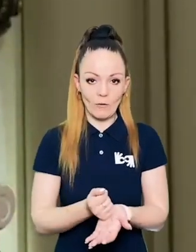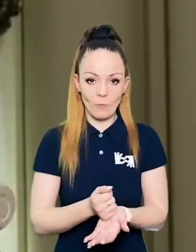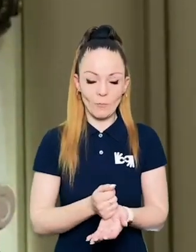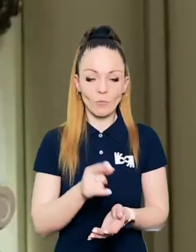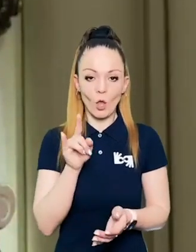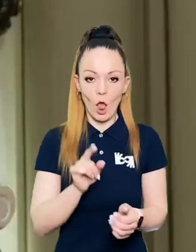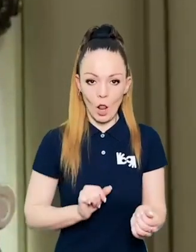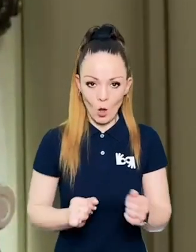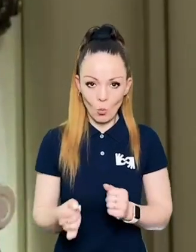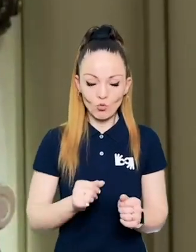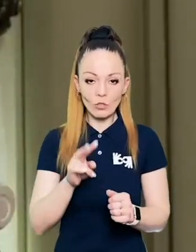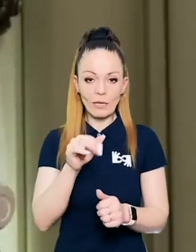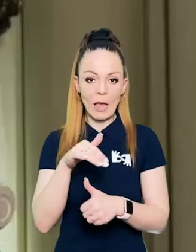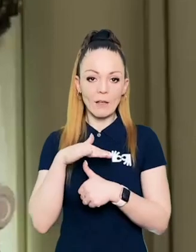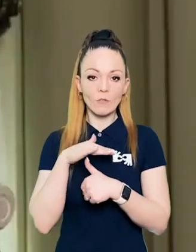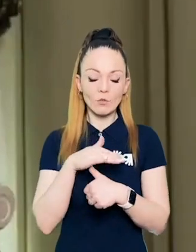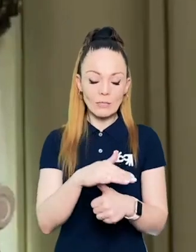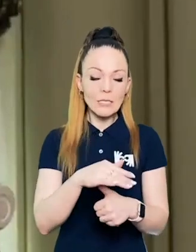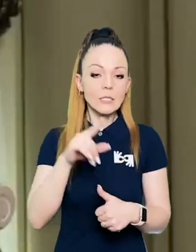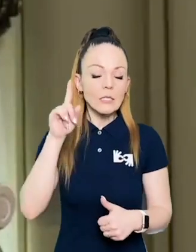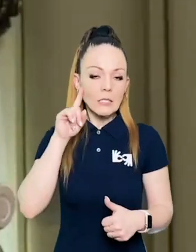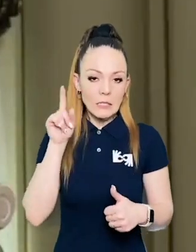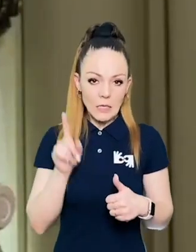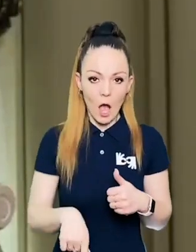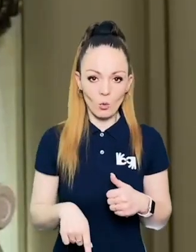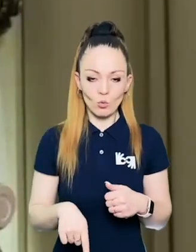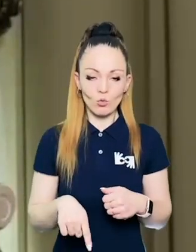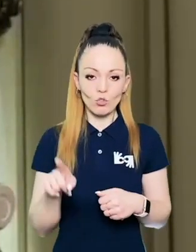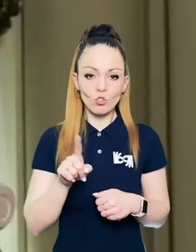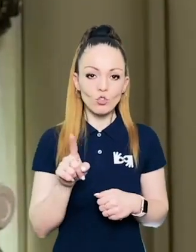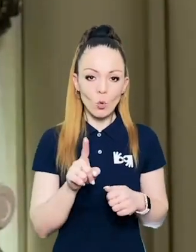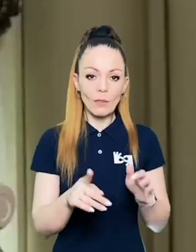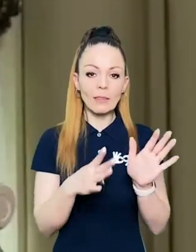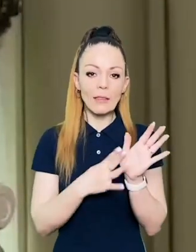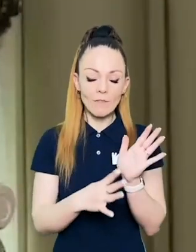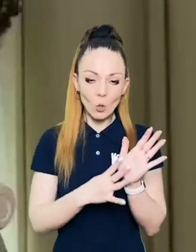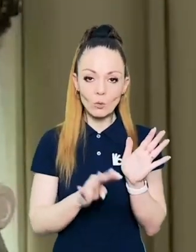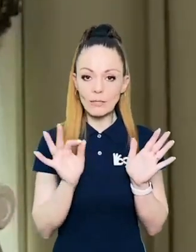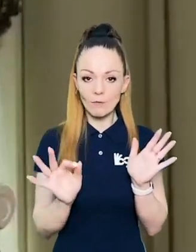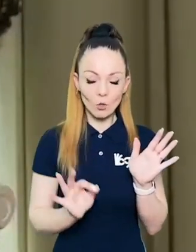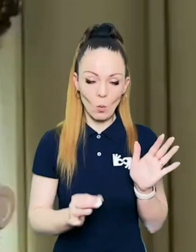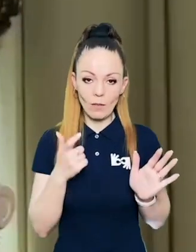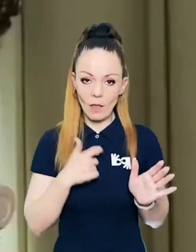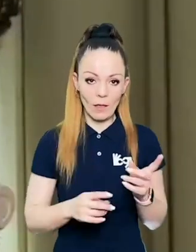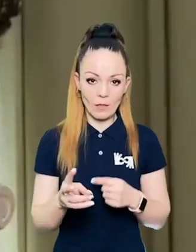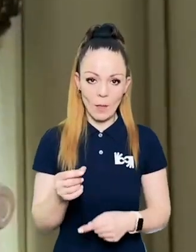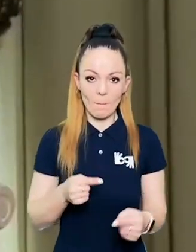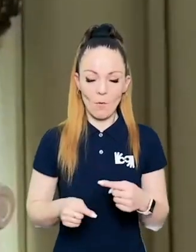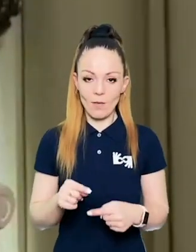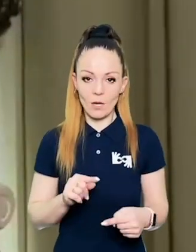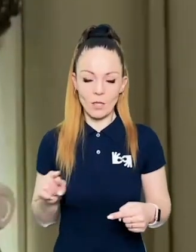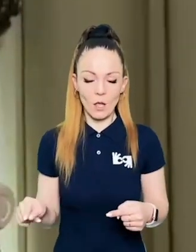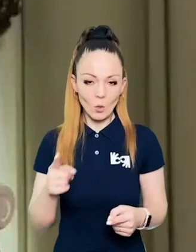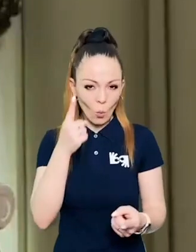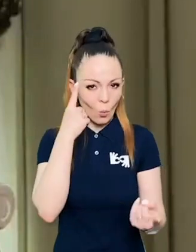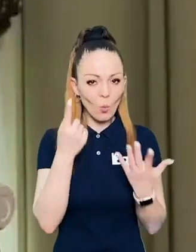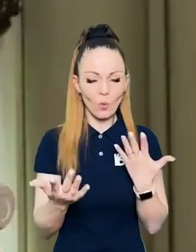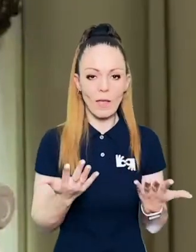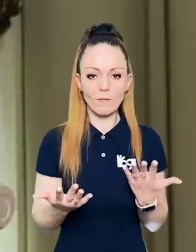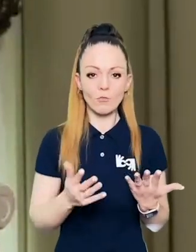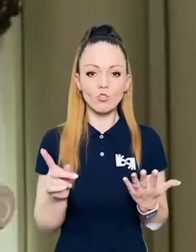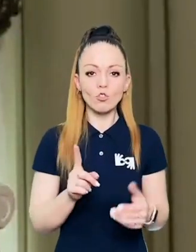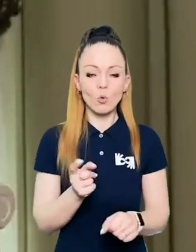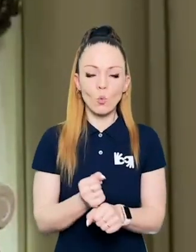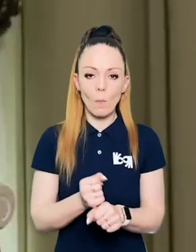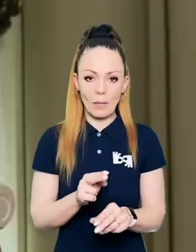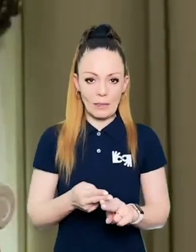тижнів льотчики на гвинтокрилах, знаючи, що 90% вони не повертаються.